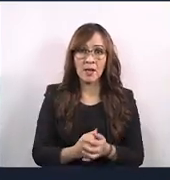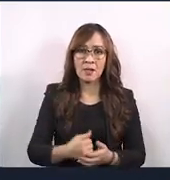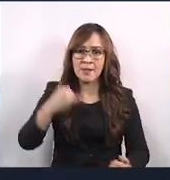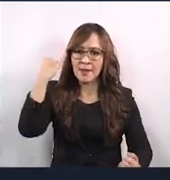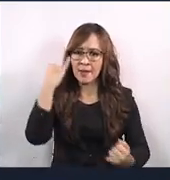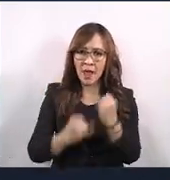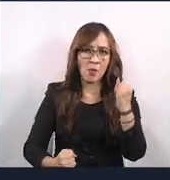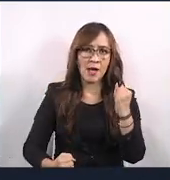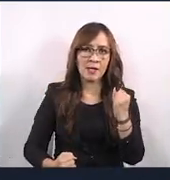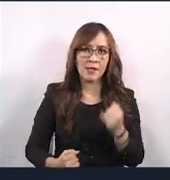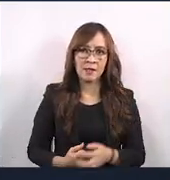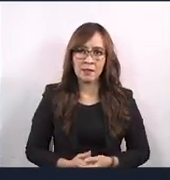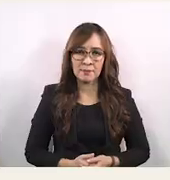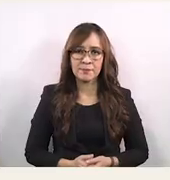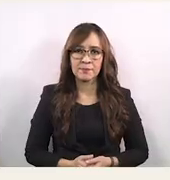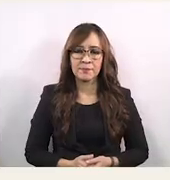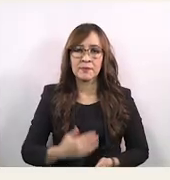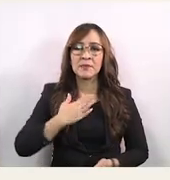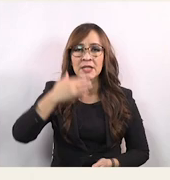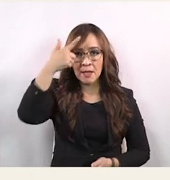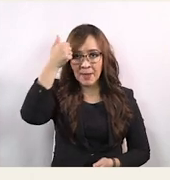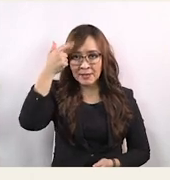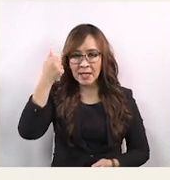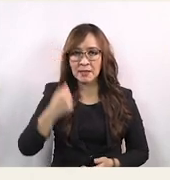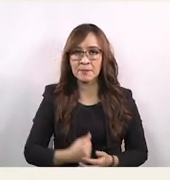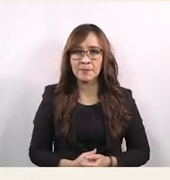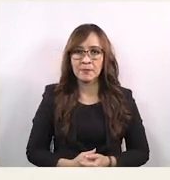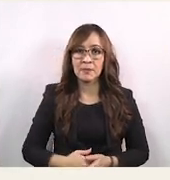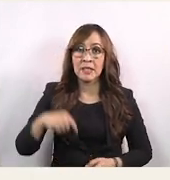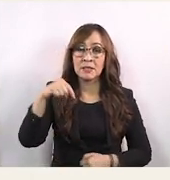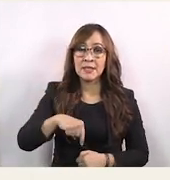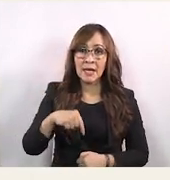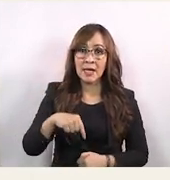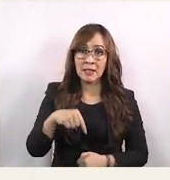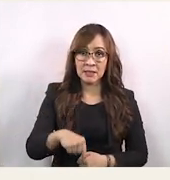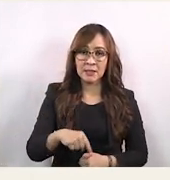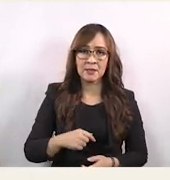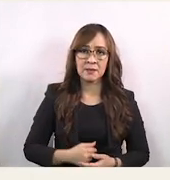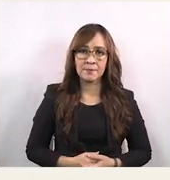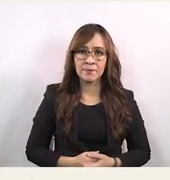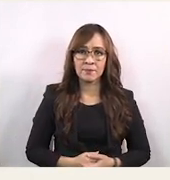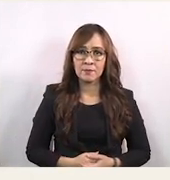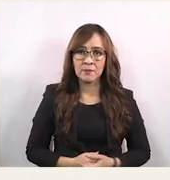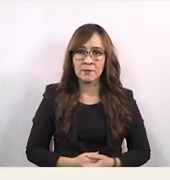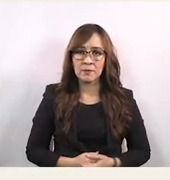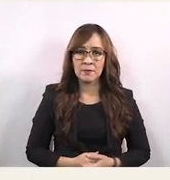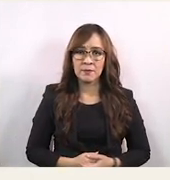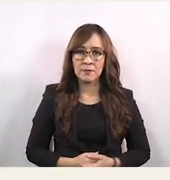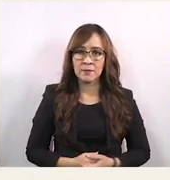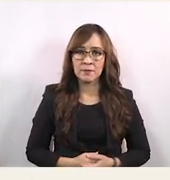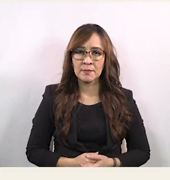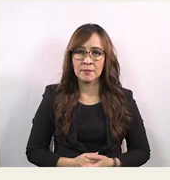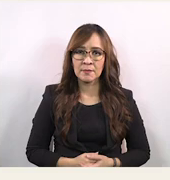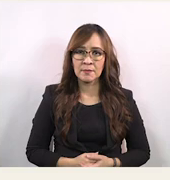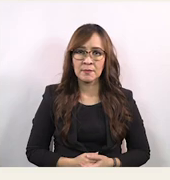maka dia akan lahir daripada mau skala saya pelajari di akhir zaman Hai akan